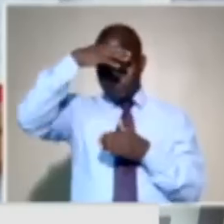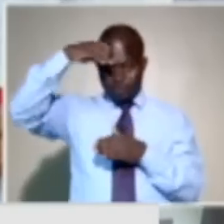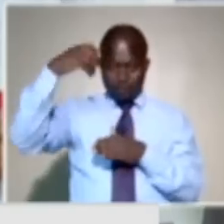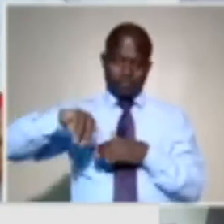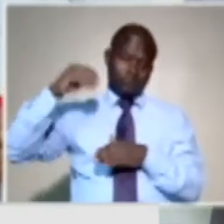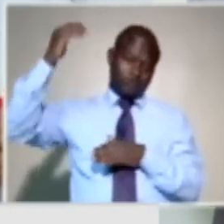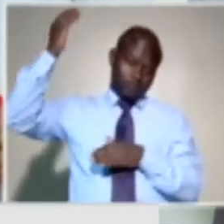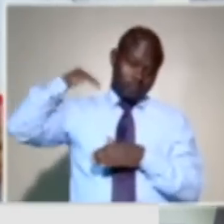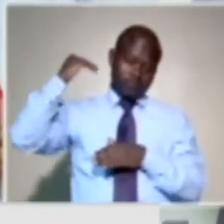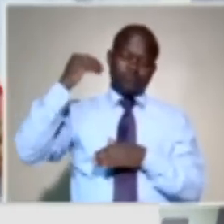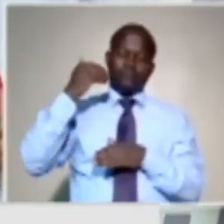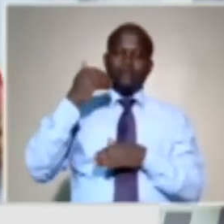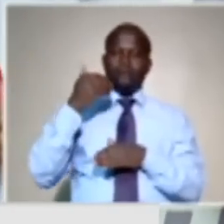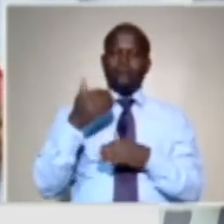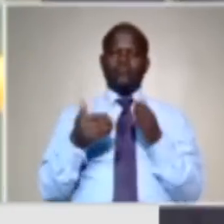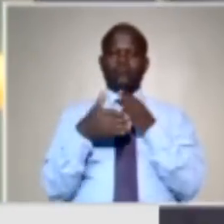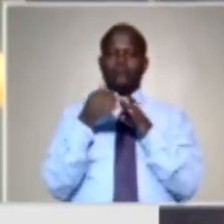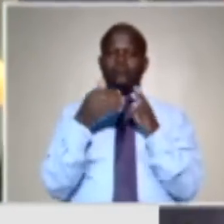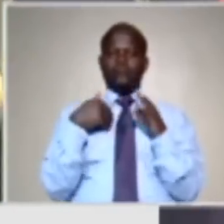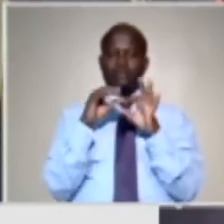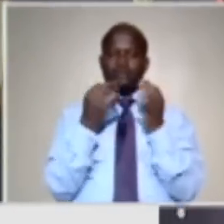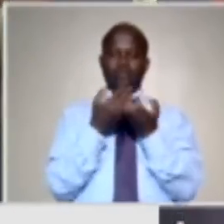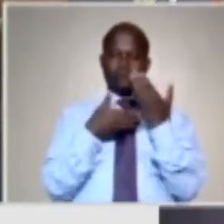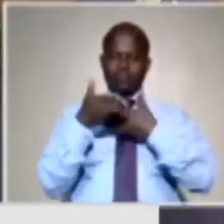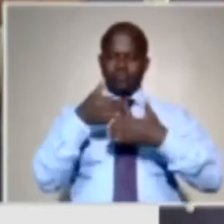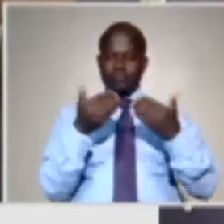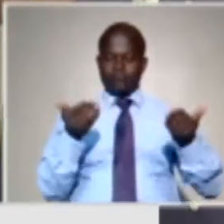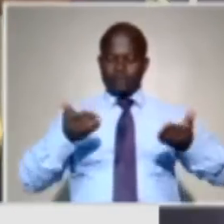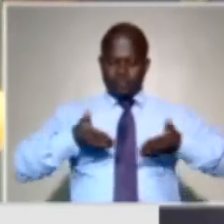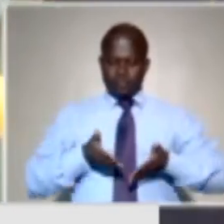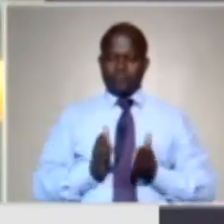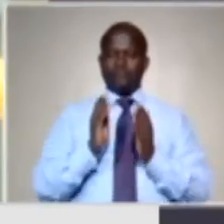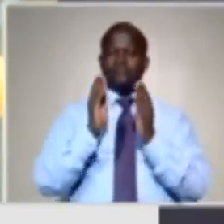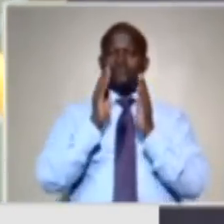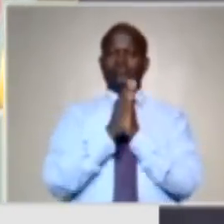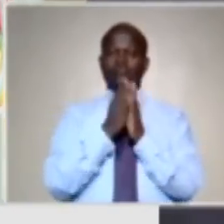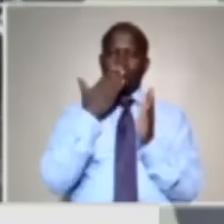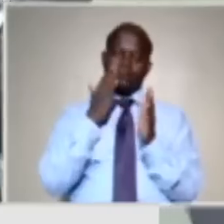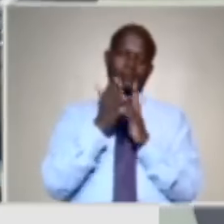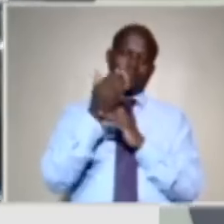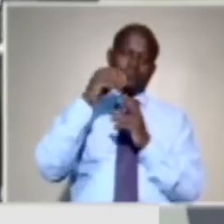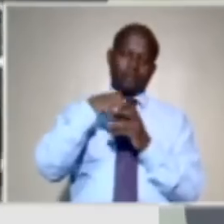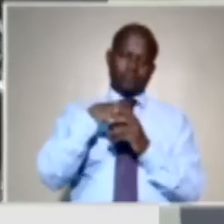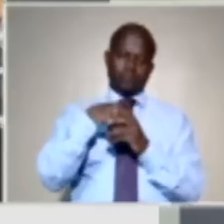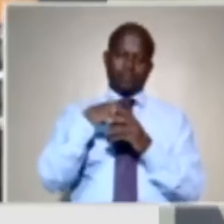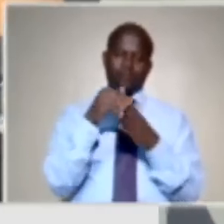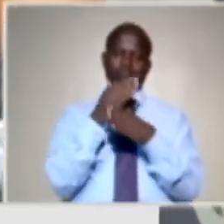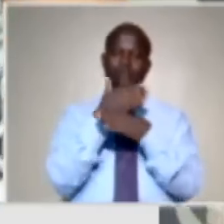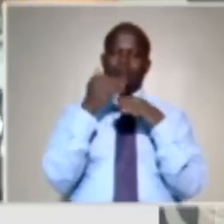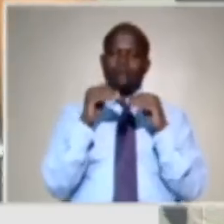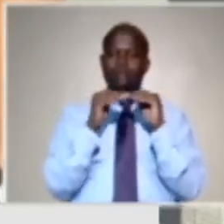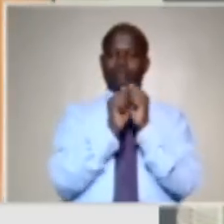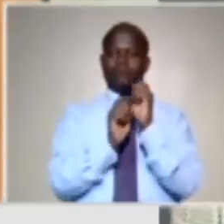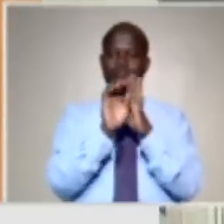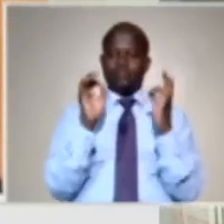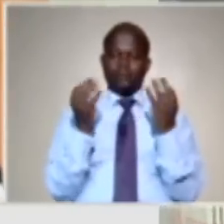bato kuri ubu bubatse ingo ari ukuganiriza ababakomotseho amateka ashaririye banyuzemo. Minisitiri w'Uburinganire